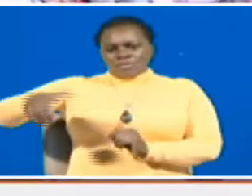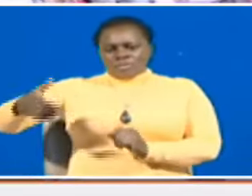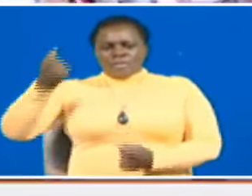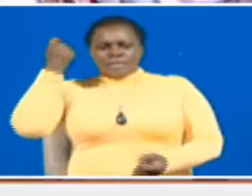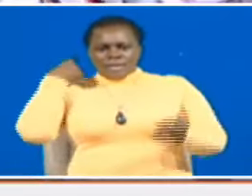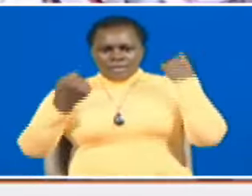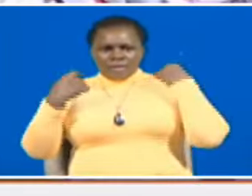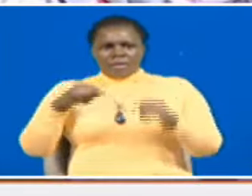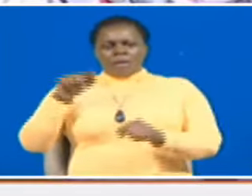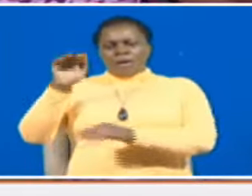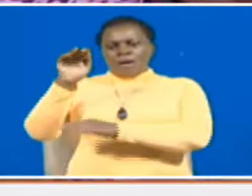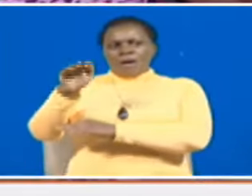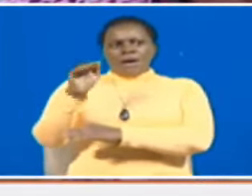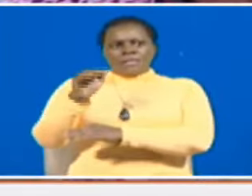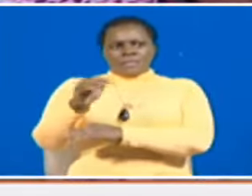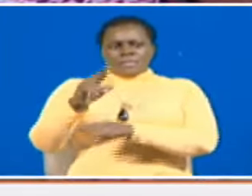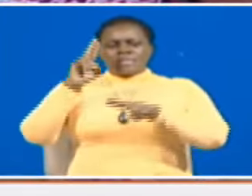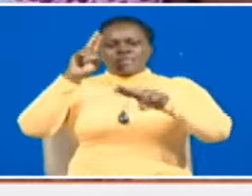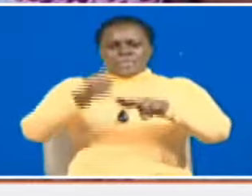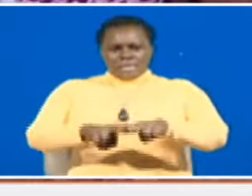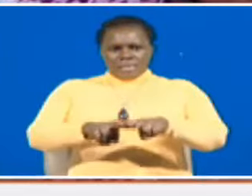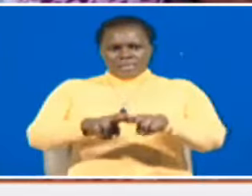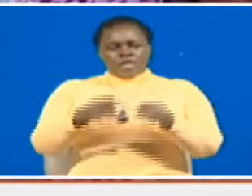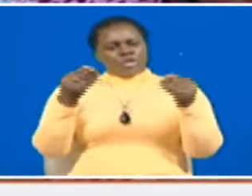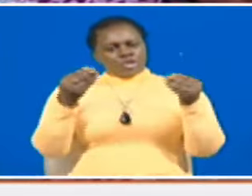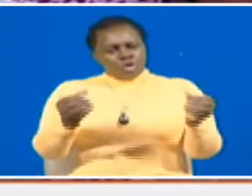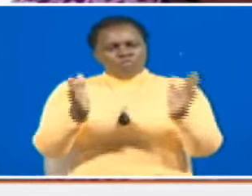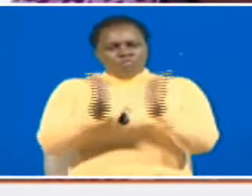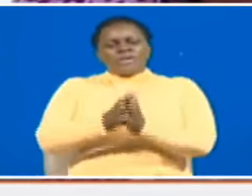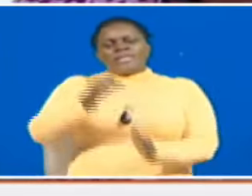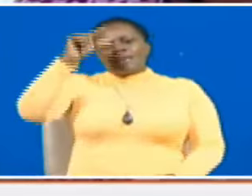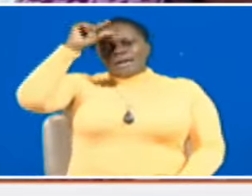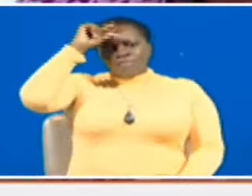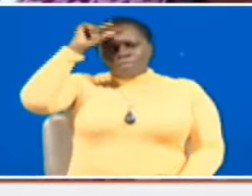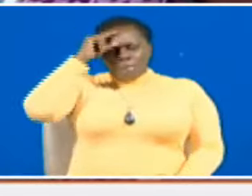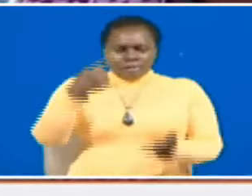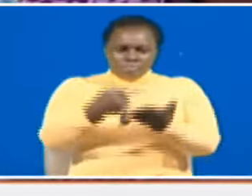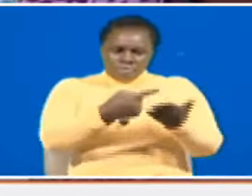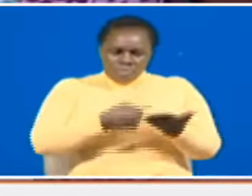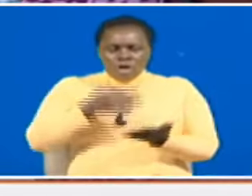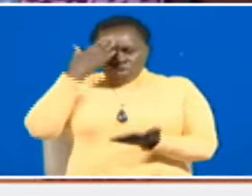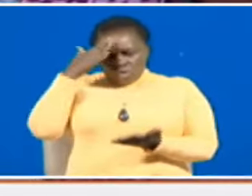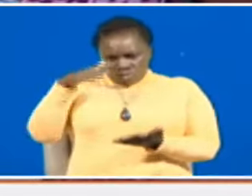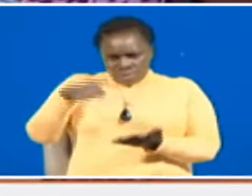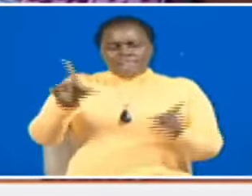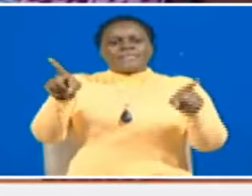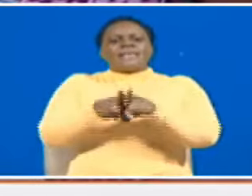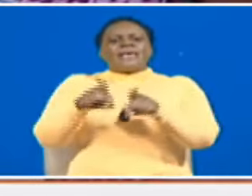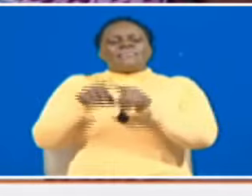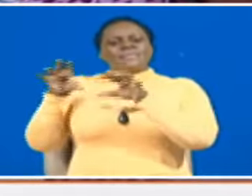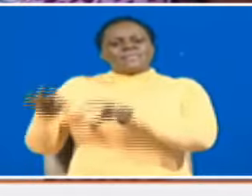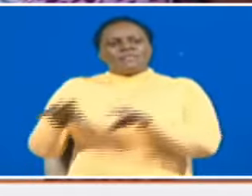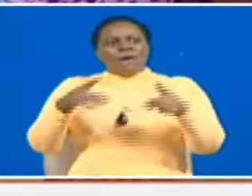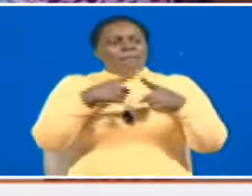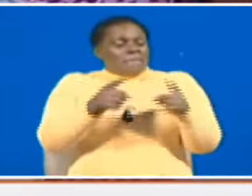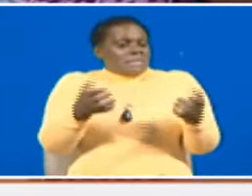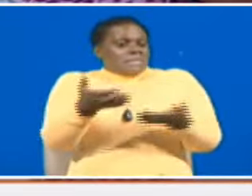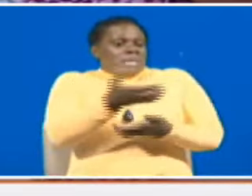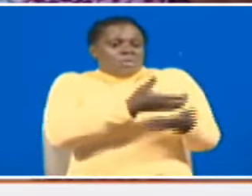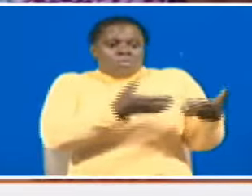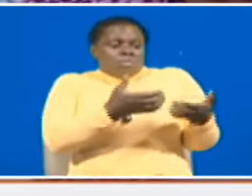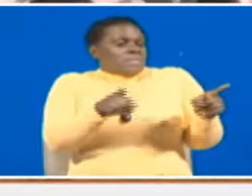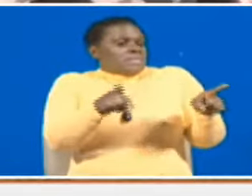Kericho. Tunaomba tu waweze kaa chini wafanye suluhu na serikali. Tunajua wao pia wanaumia, lakini hali ya uchumi sasa